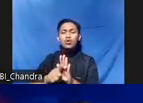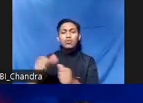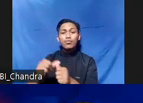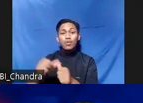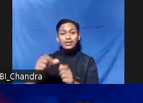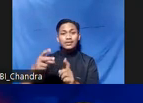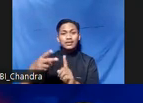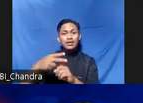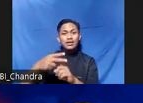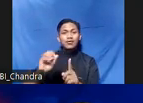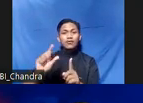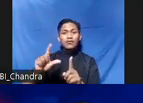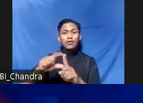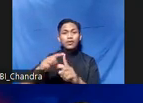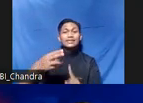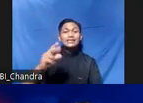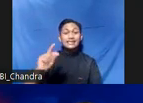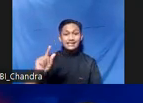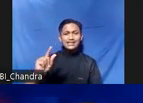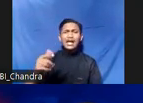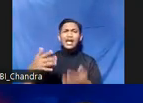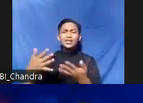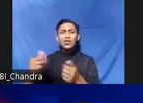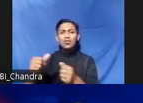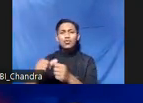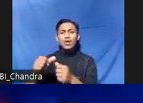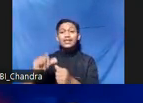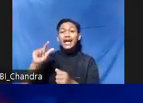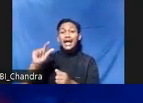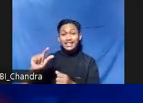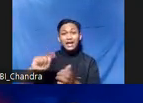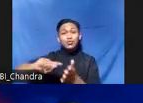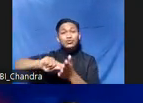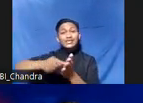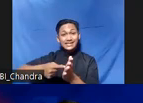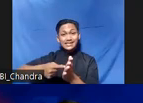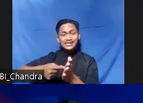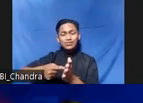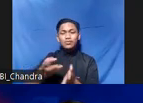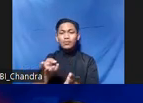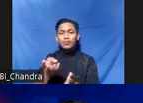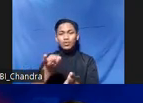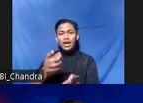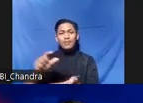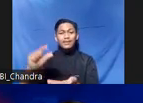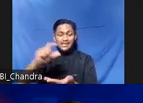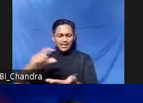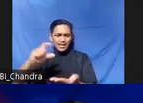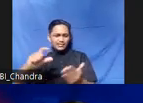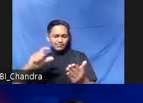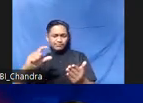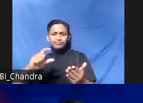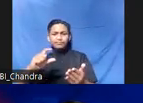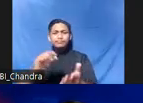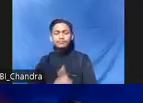tinggal mengetikkan kata kunci nanti minta data yang teman-teman simpan akan muncul sendiri selain itu juga ada custom